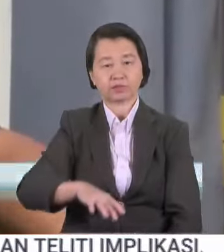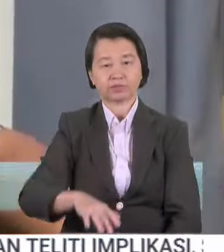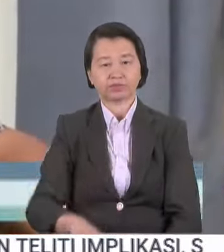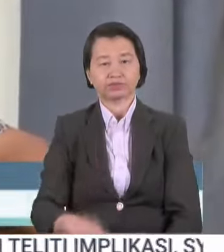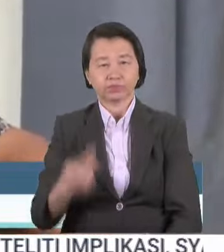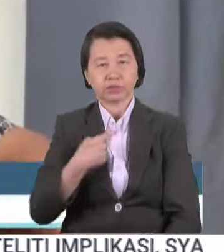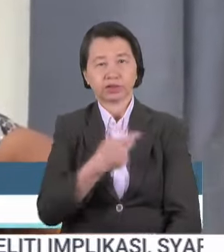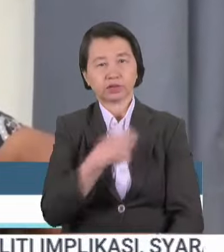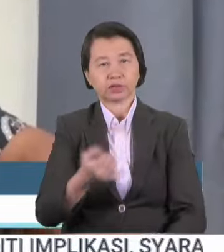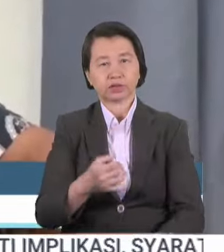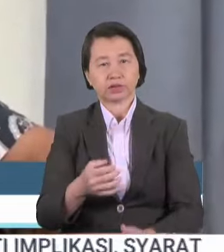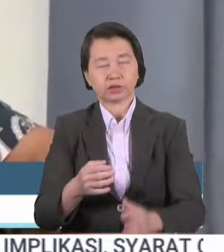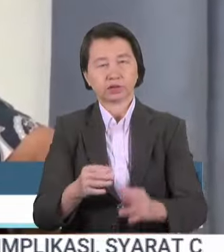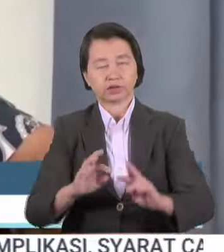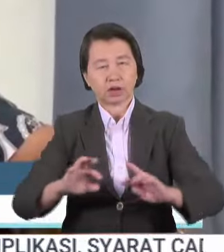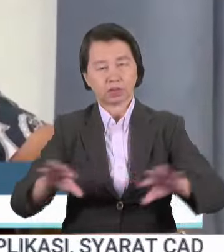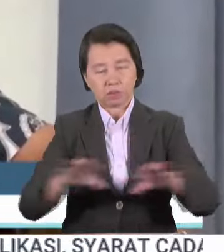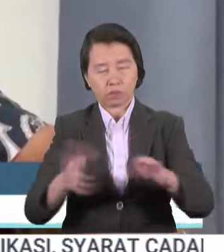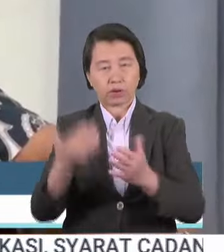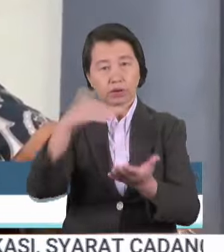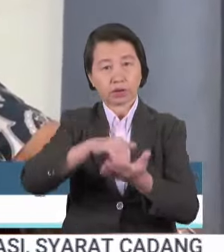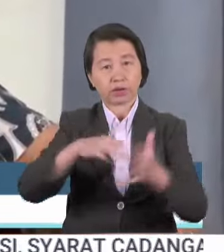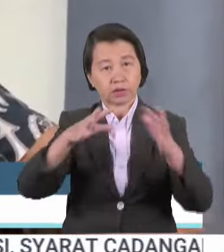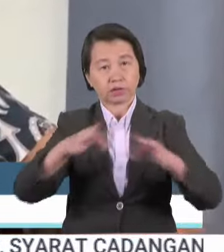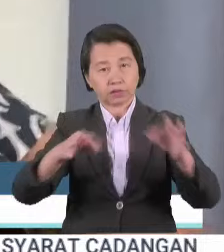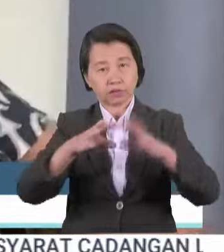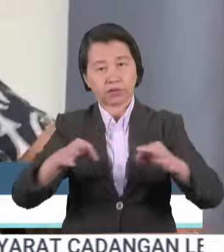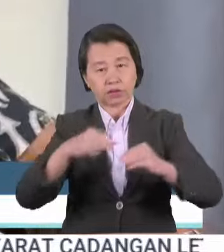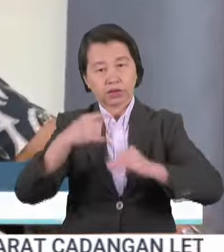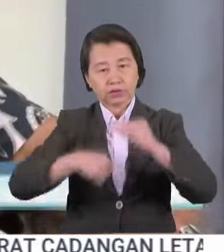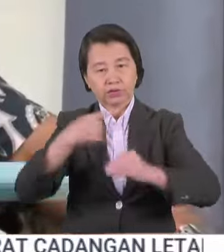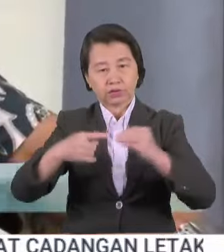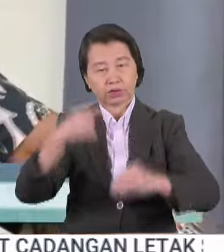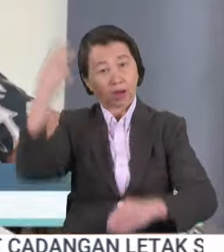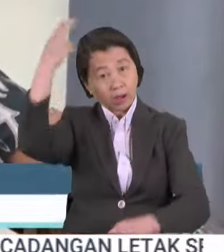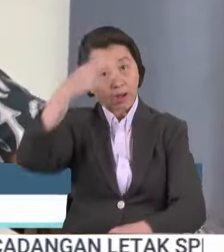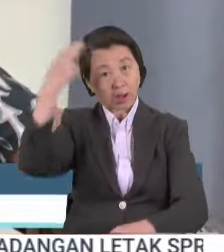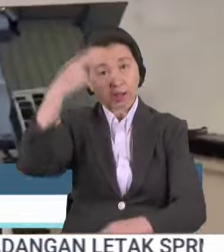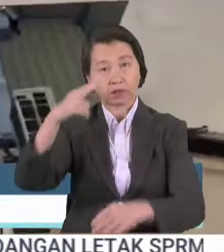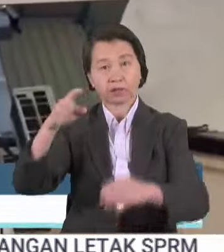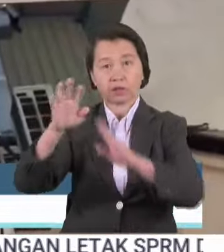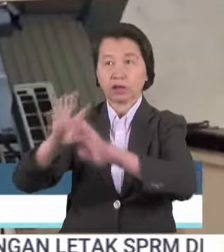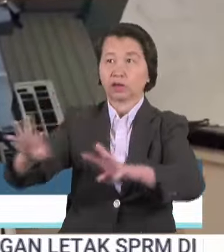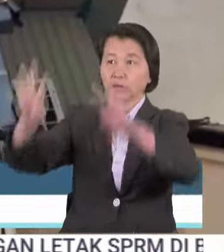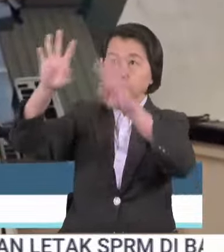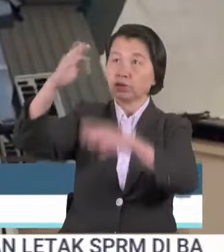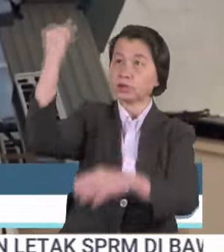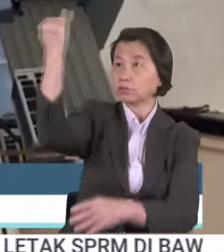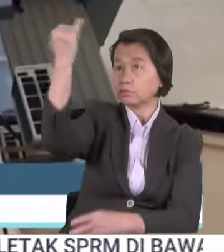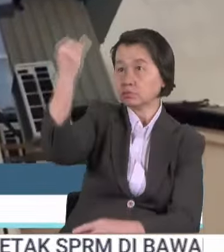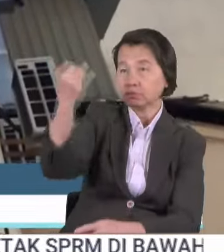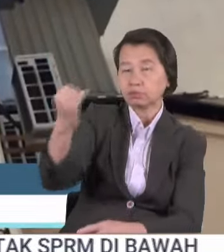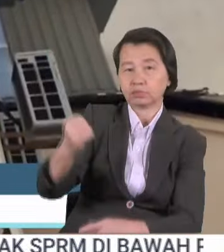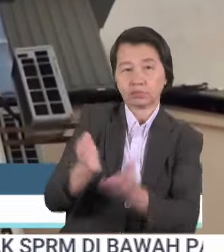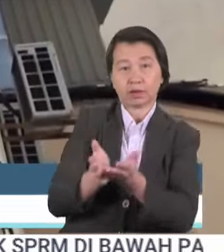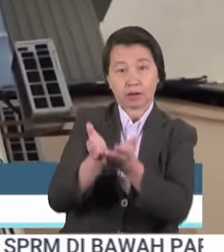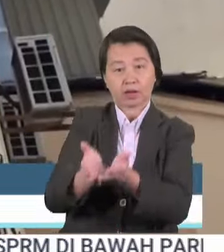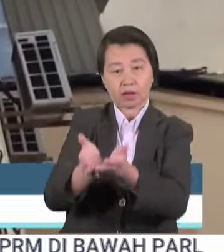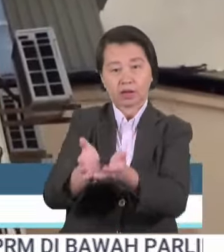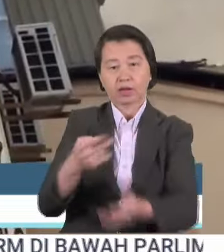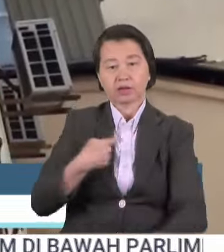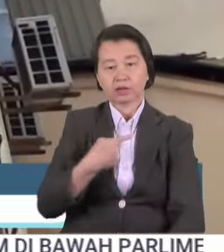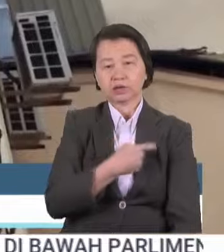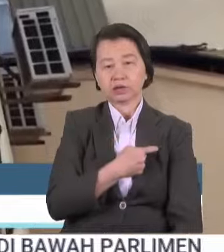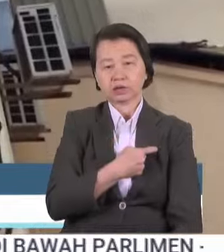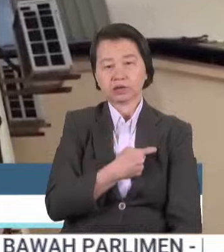build up balik penceritaannya mural bab haji tu yang di dinding di depan tu, kita tak